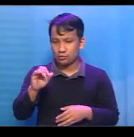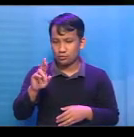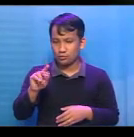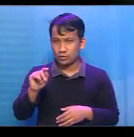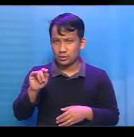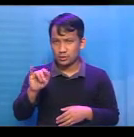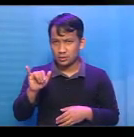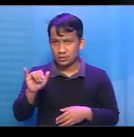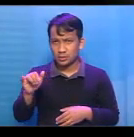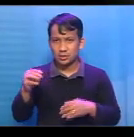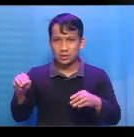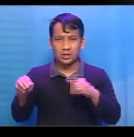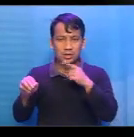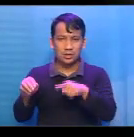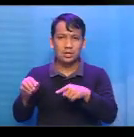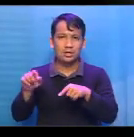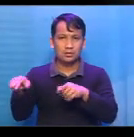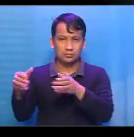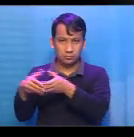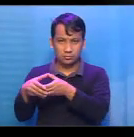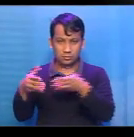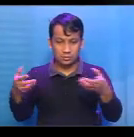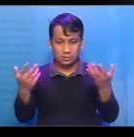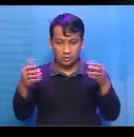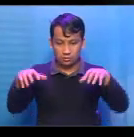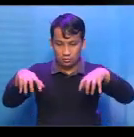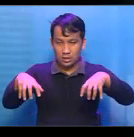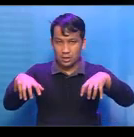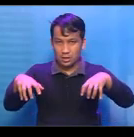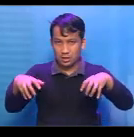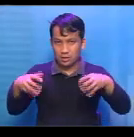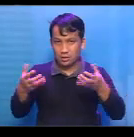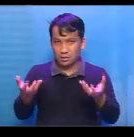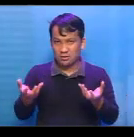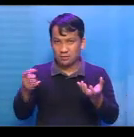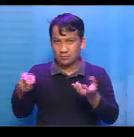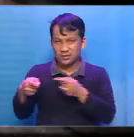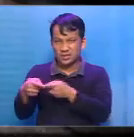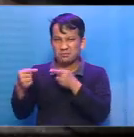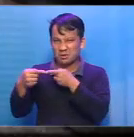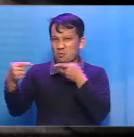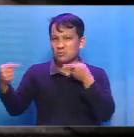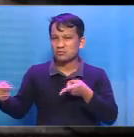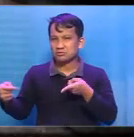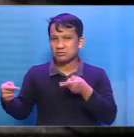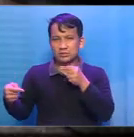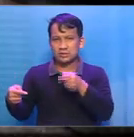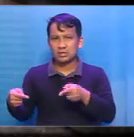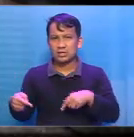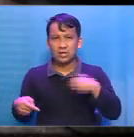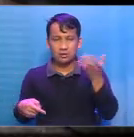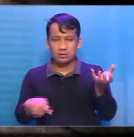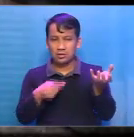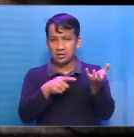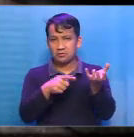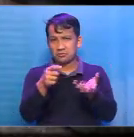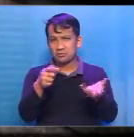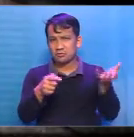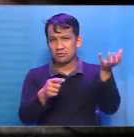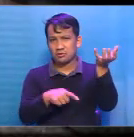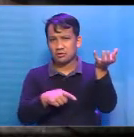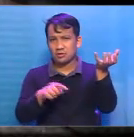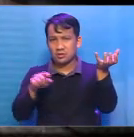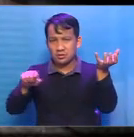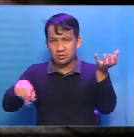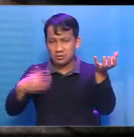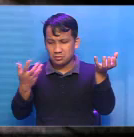sila po ay critical sa administrasyon, fiscalizer ka nga, o sabihin mo ng oposisyon. Eh kaya nga sila nasa minorya, di ba? Para